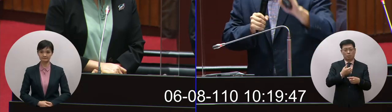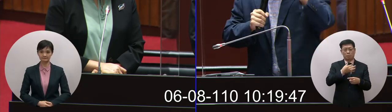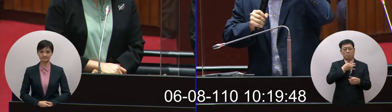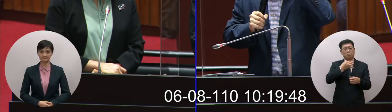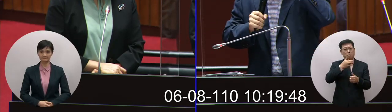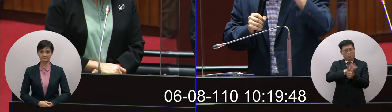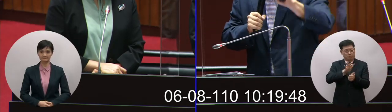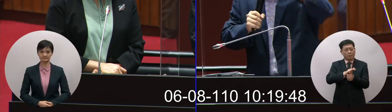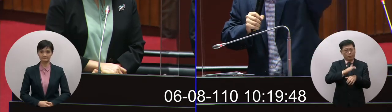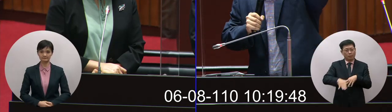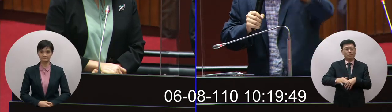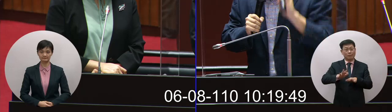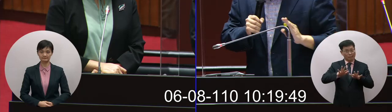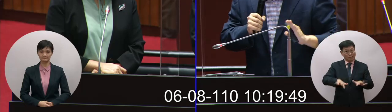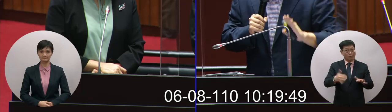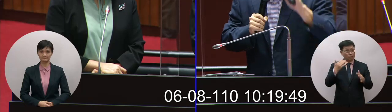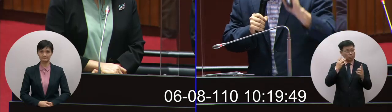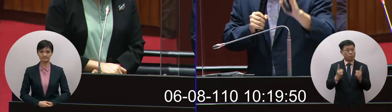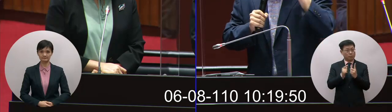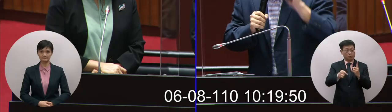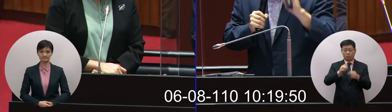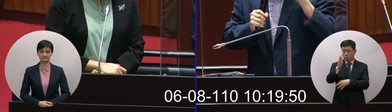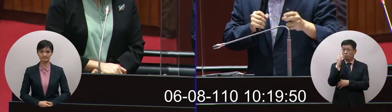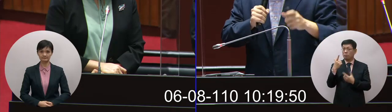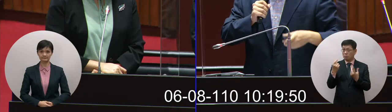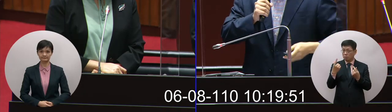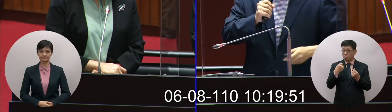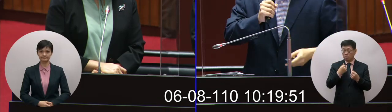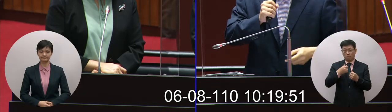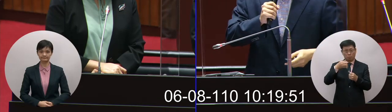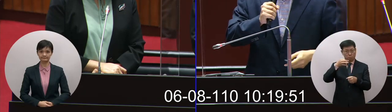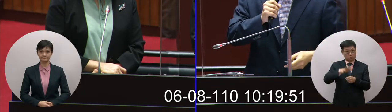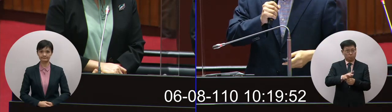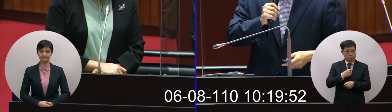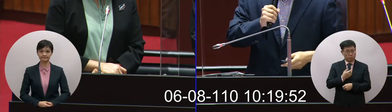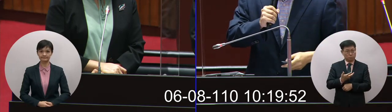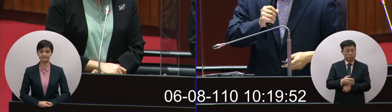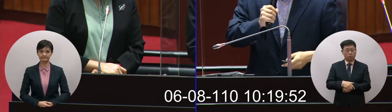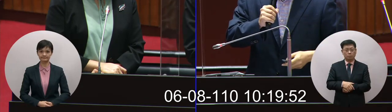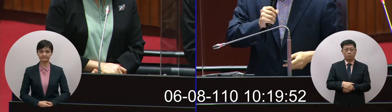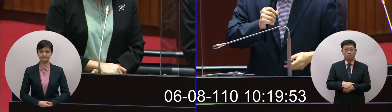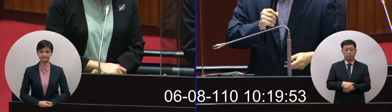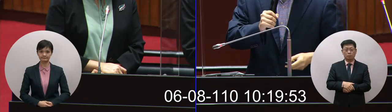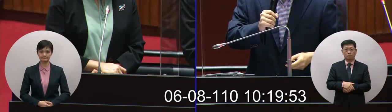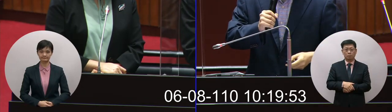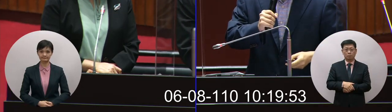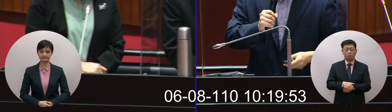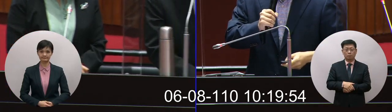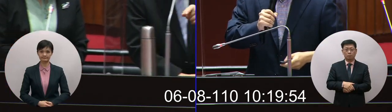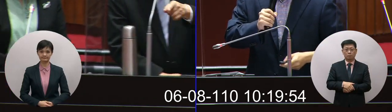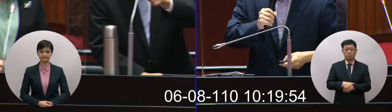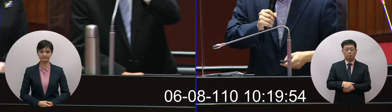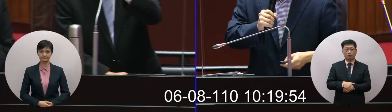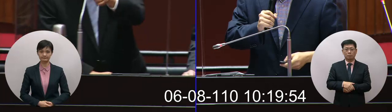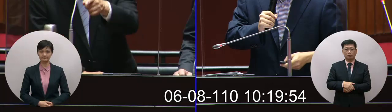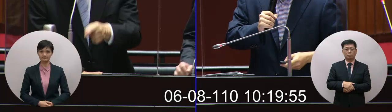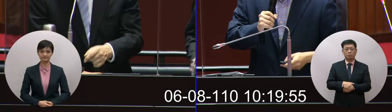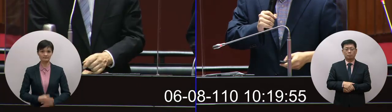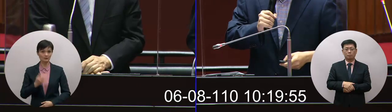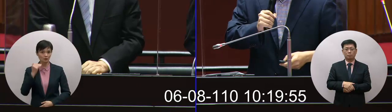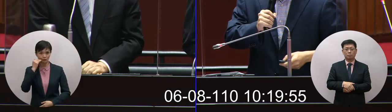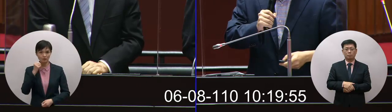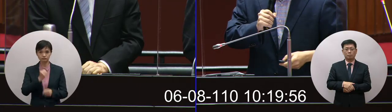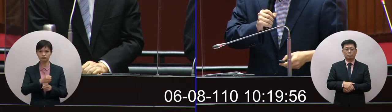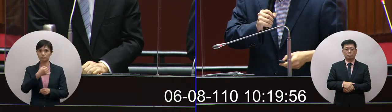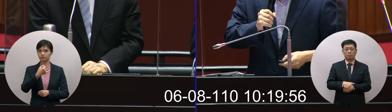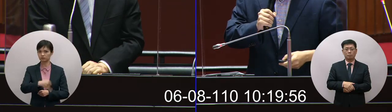吧？那针对这样的状况，政府是不是应该给予补偿？一定，你的看法？ 对哦，嘿，那这么好，